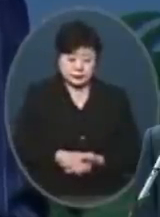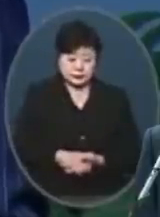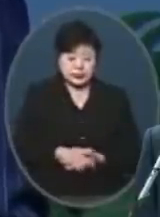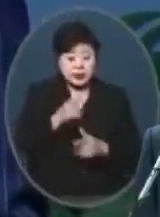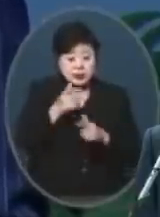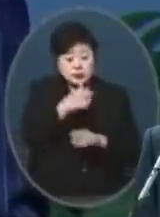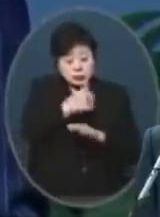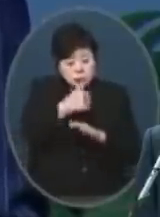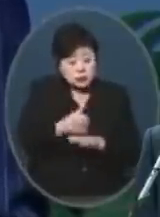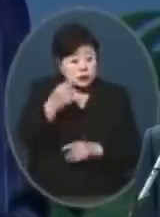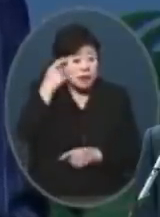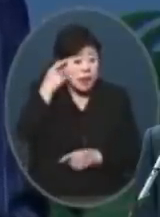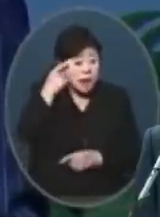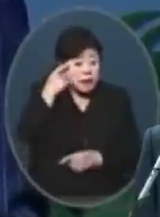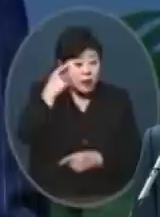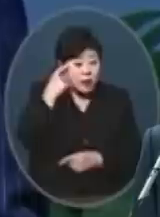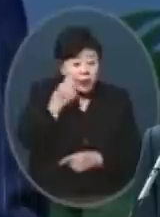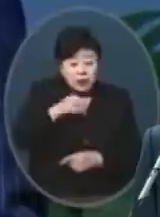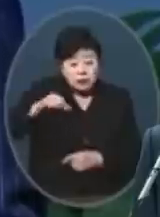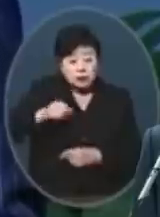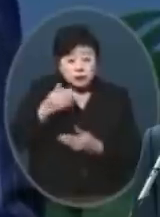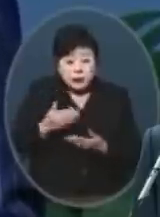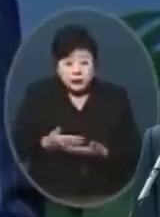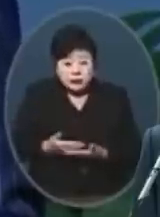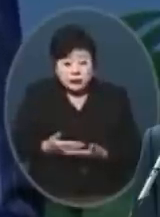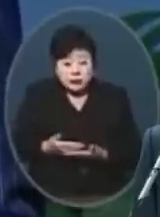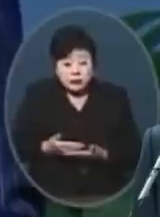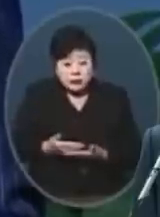예수 그리스도께서 날 위하여 저주를 받았으니